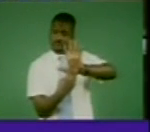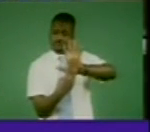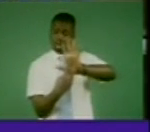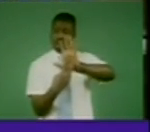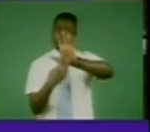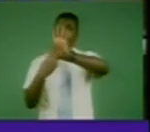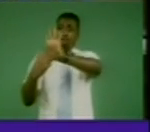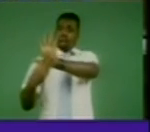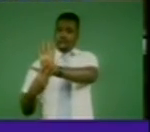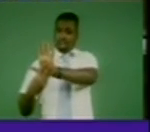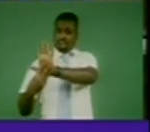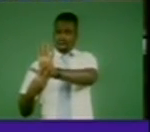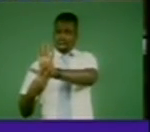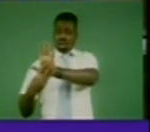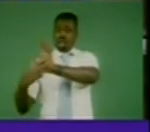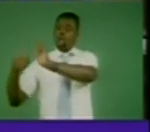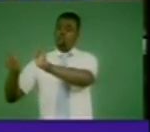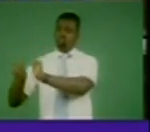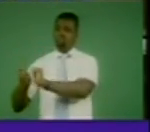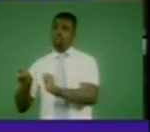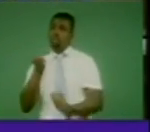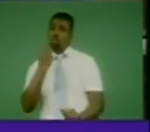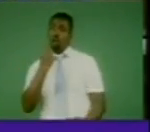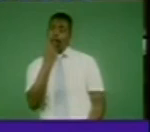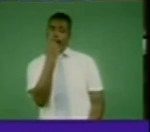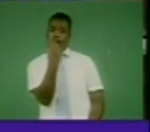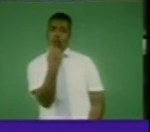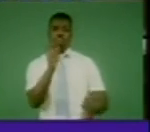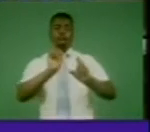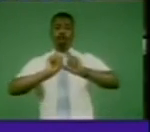nane na kumi kura moja.